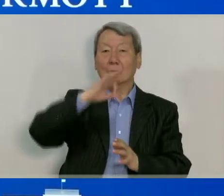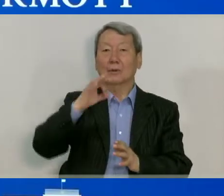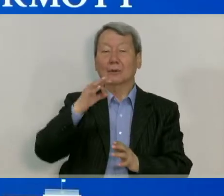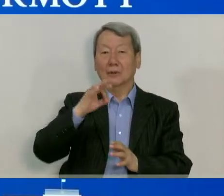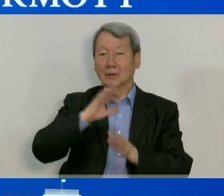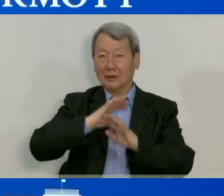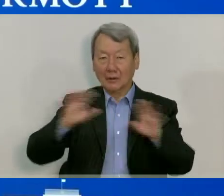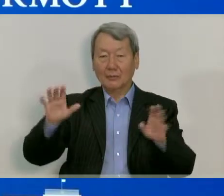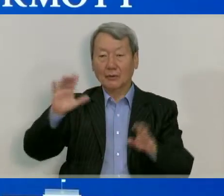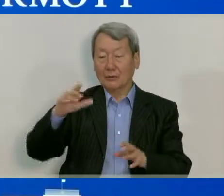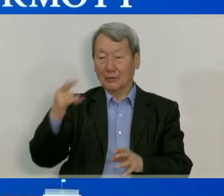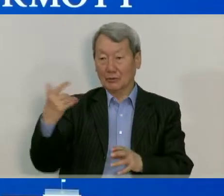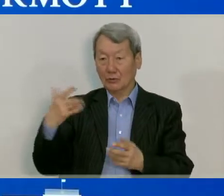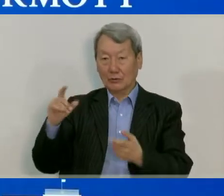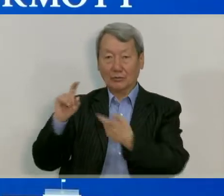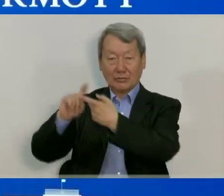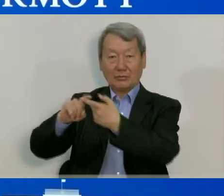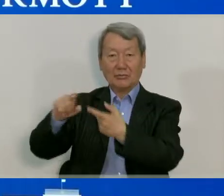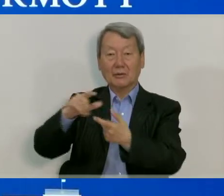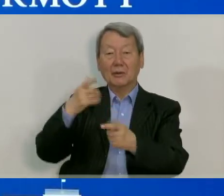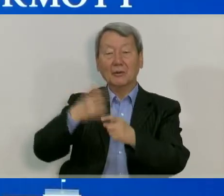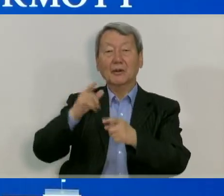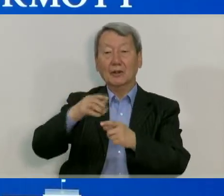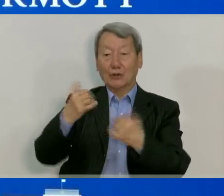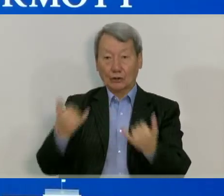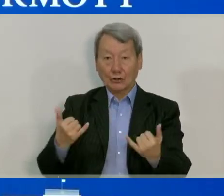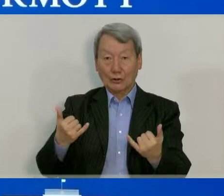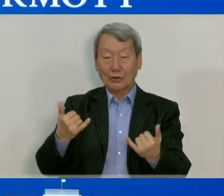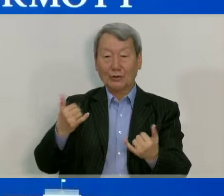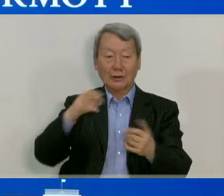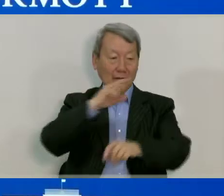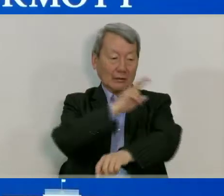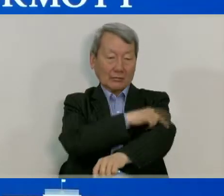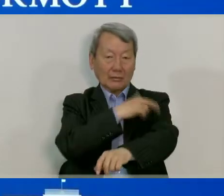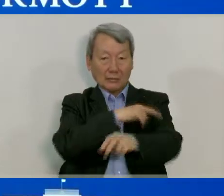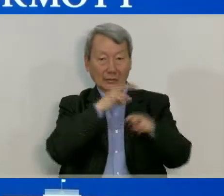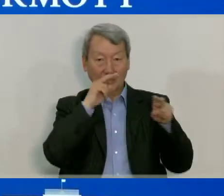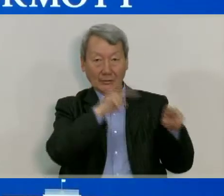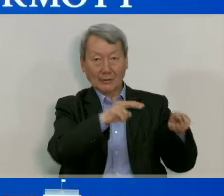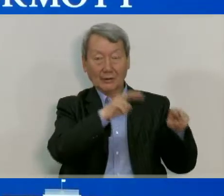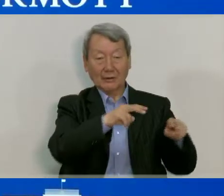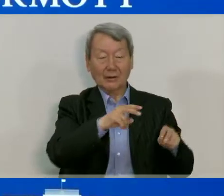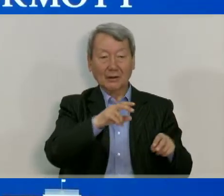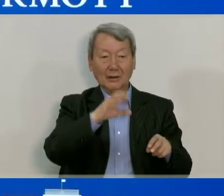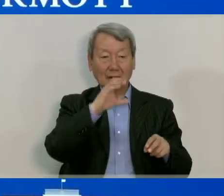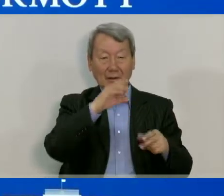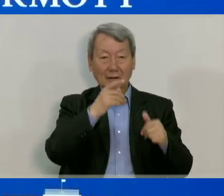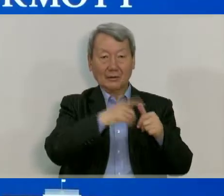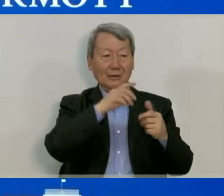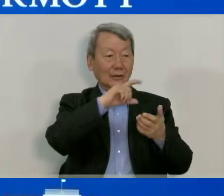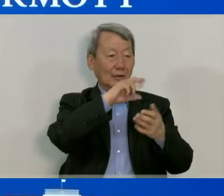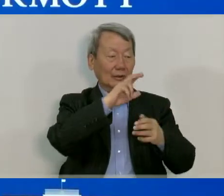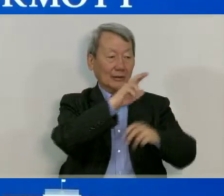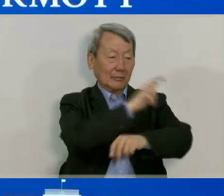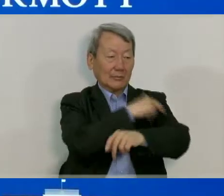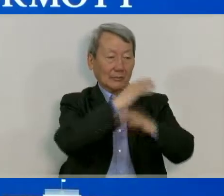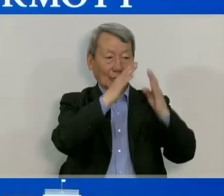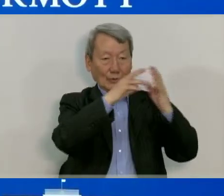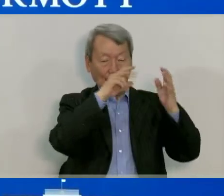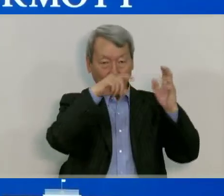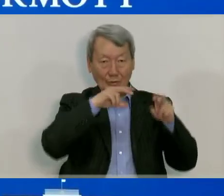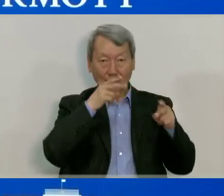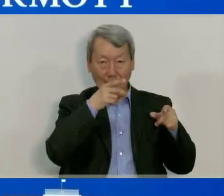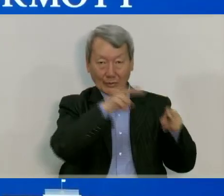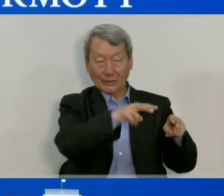албай койгондуктан ушуга келип атат окшойт. Ошондон тышкары обсерватор СМТ обсерваторунан дагы бир учуру